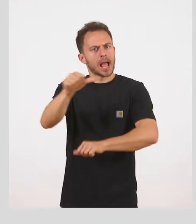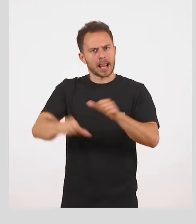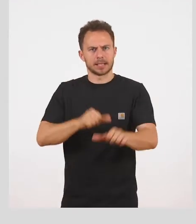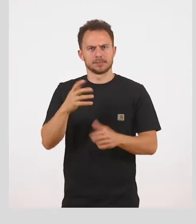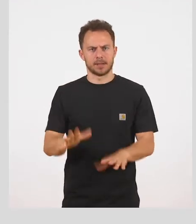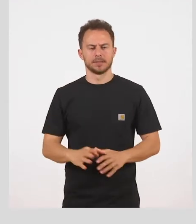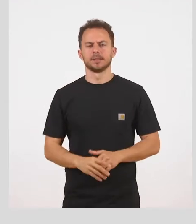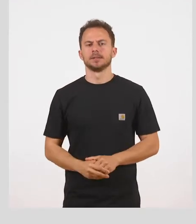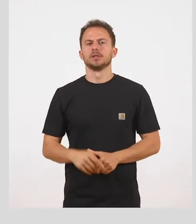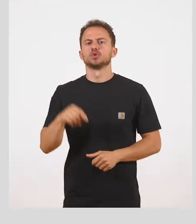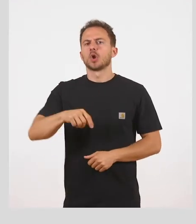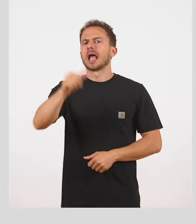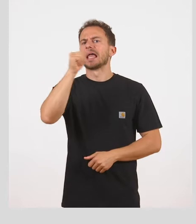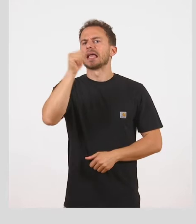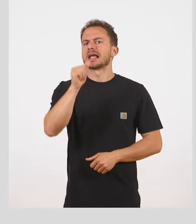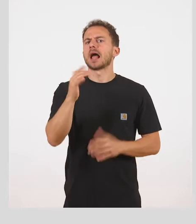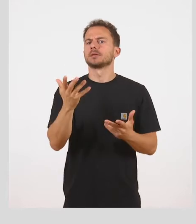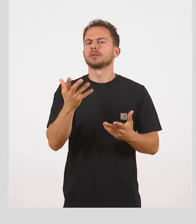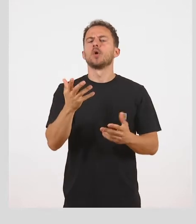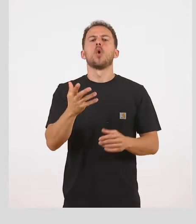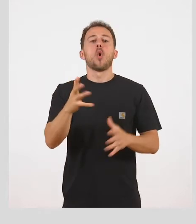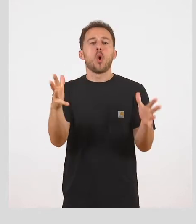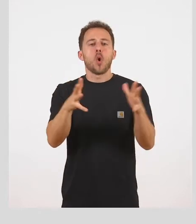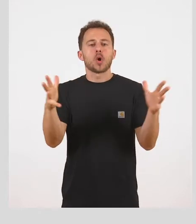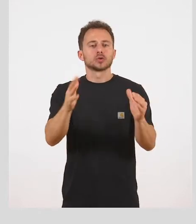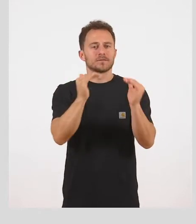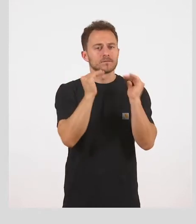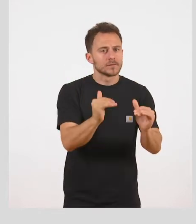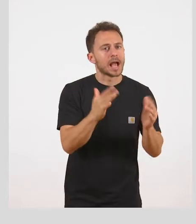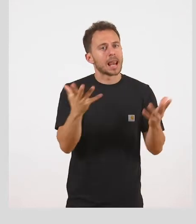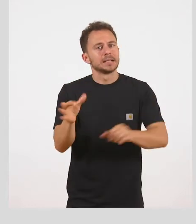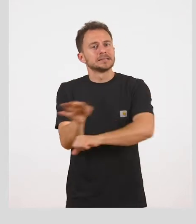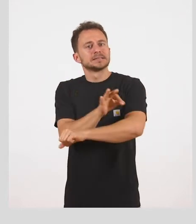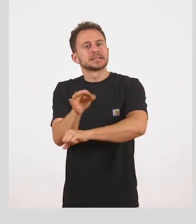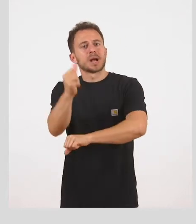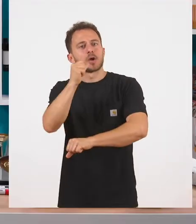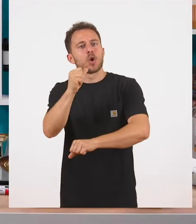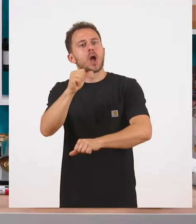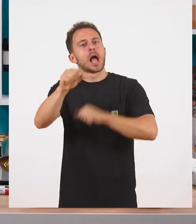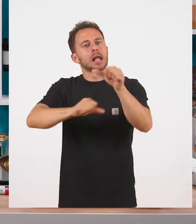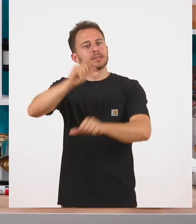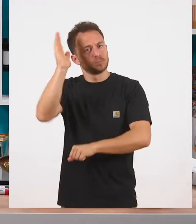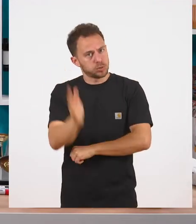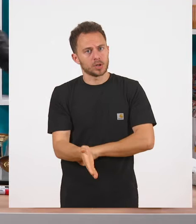τώρα. Τα υγρά έχουν σταθερό όγκο, αλλά έχουν μεταβαλλόμενο σχήμα. Τι εννοώ?